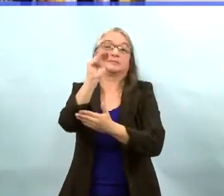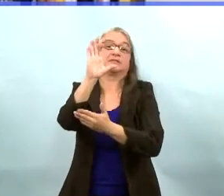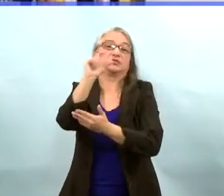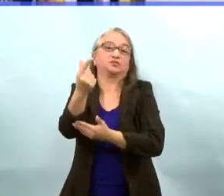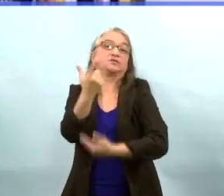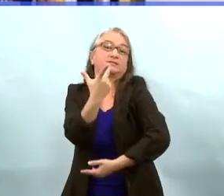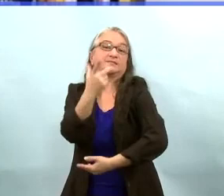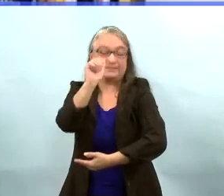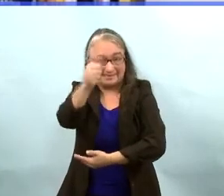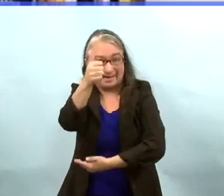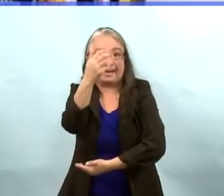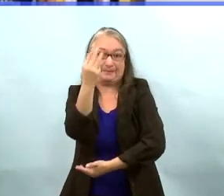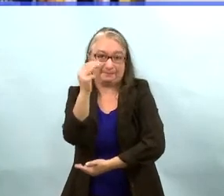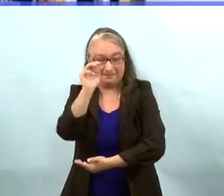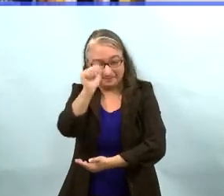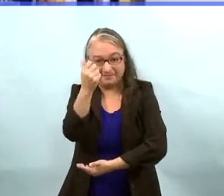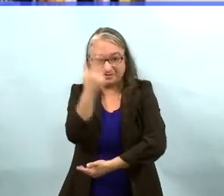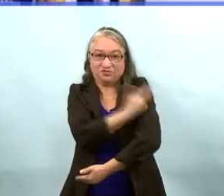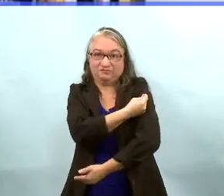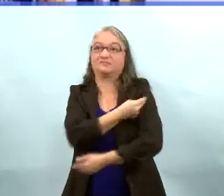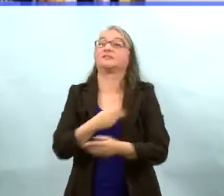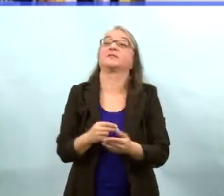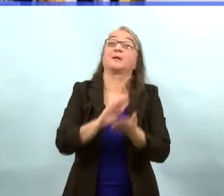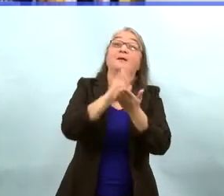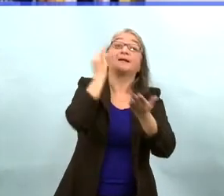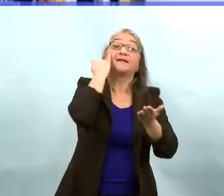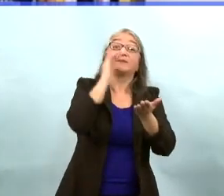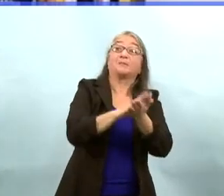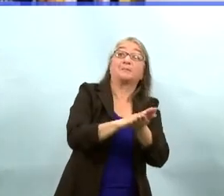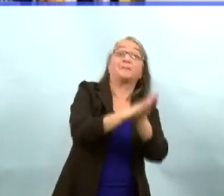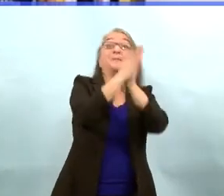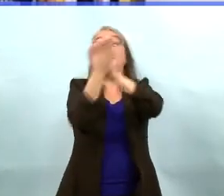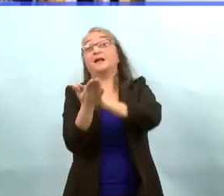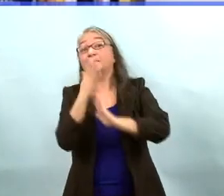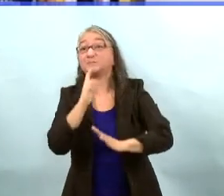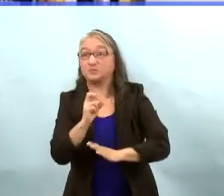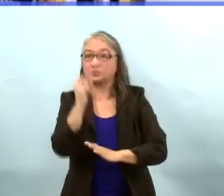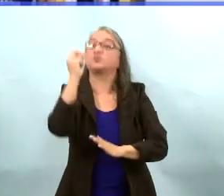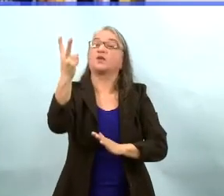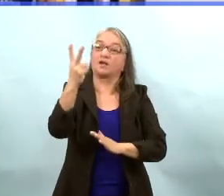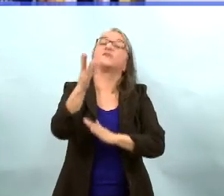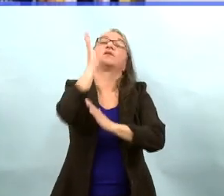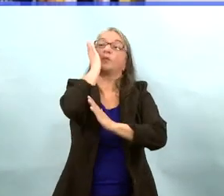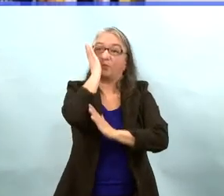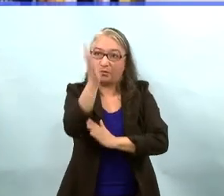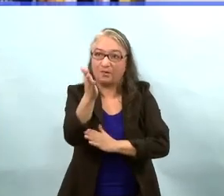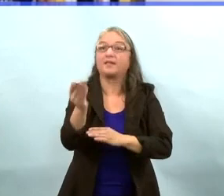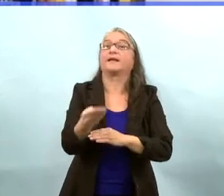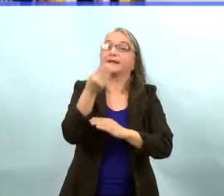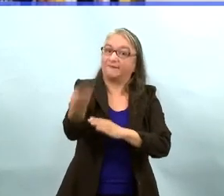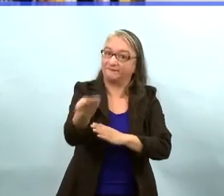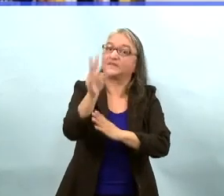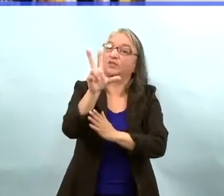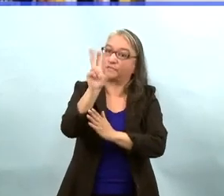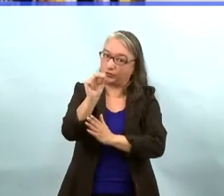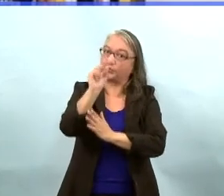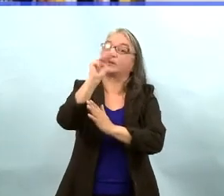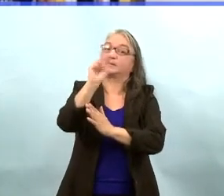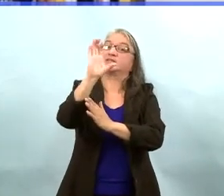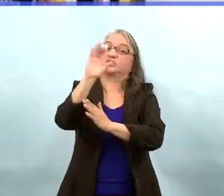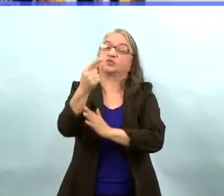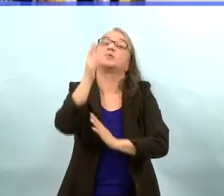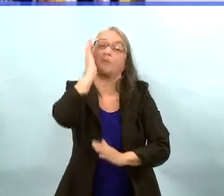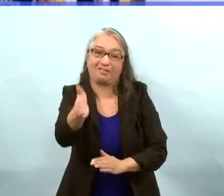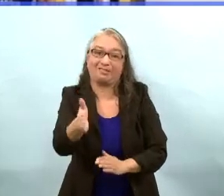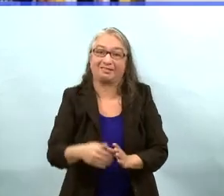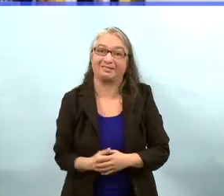qu'on a pour cet âge-là. Quand il aura 12 ans, on utilisera la dose adulte parce que là, encore une fois, les meilleures données scientifiques que l'on a pour cet